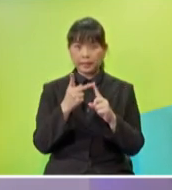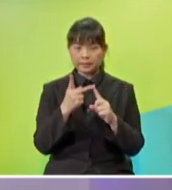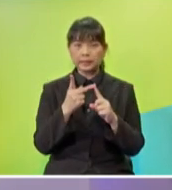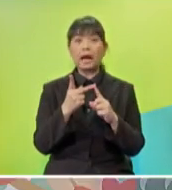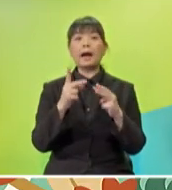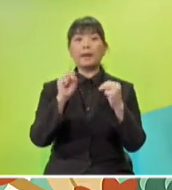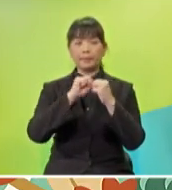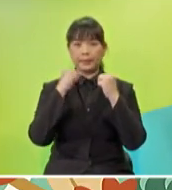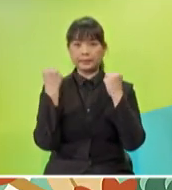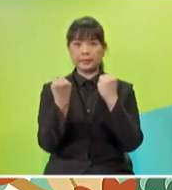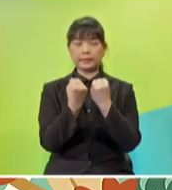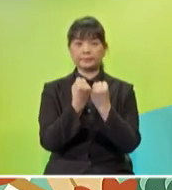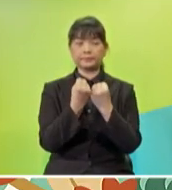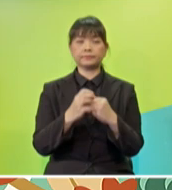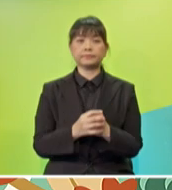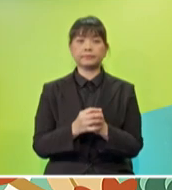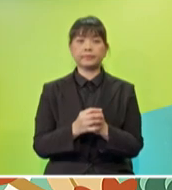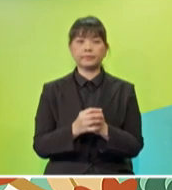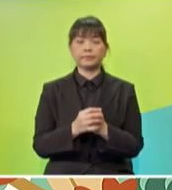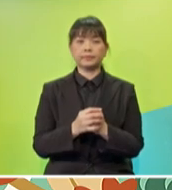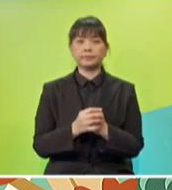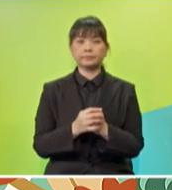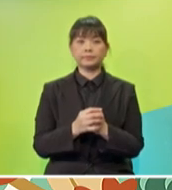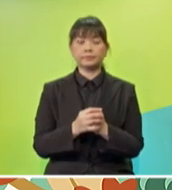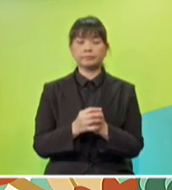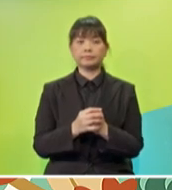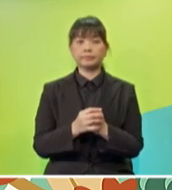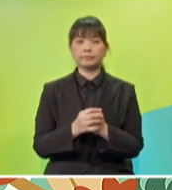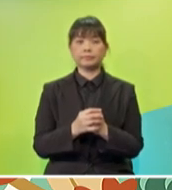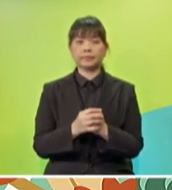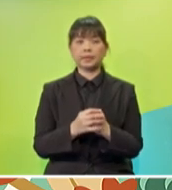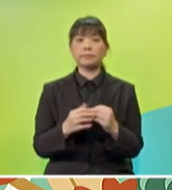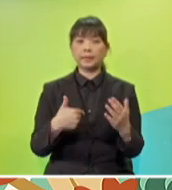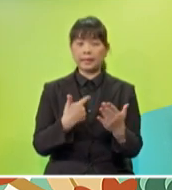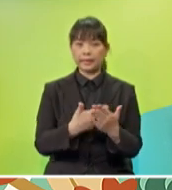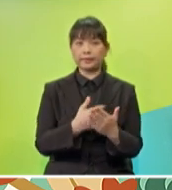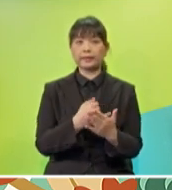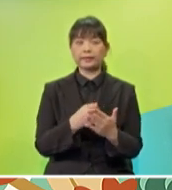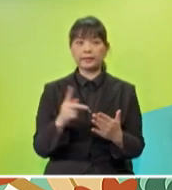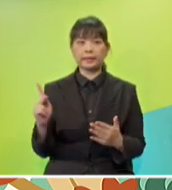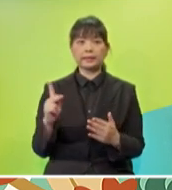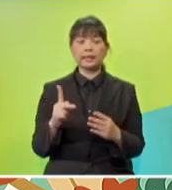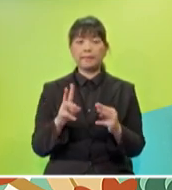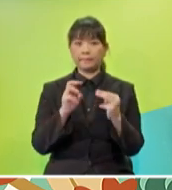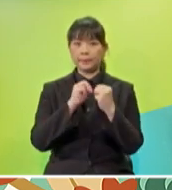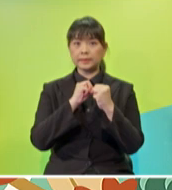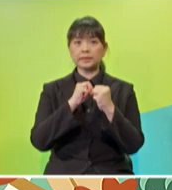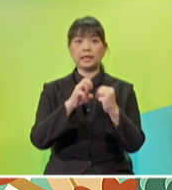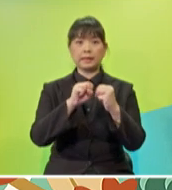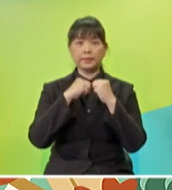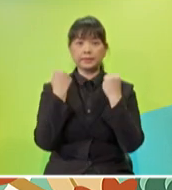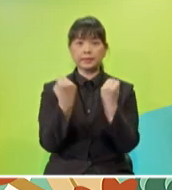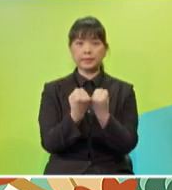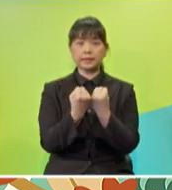melahirkan anggota masyarakat yang lebih produktif Apa maksud